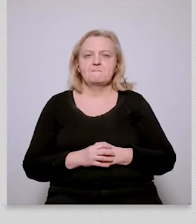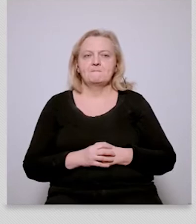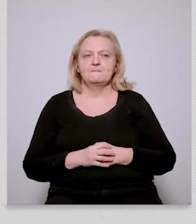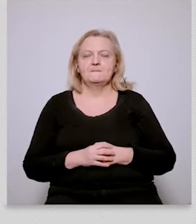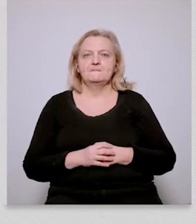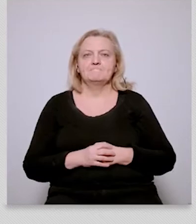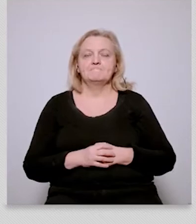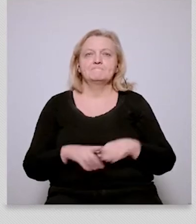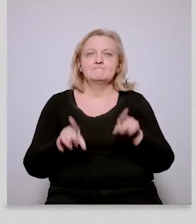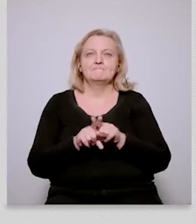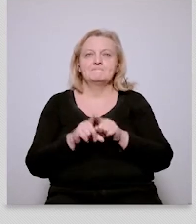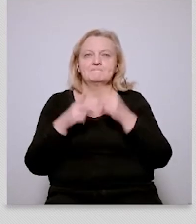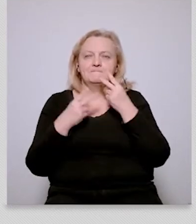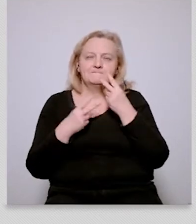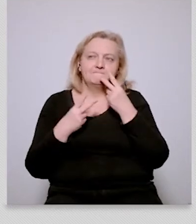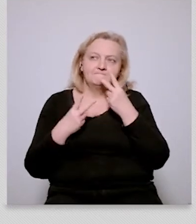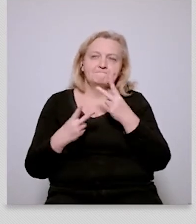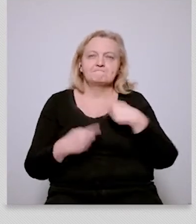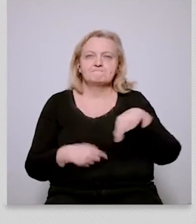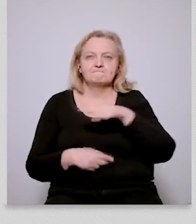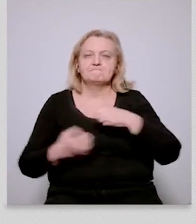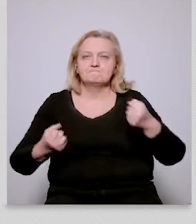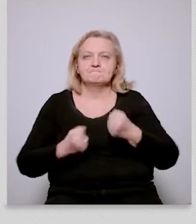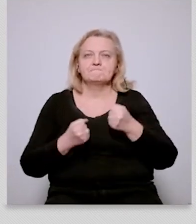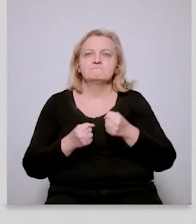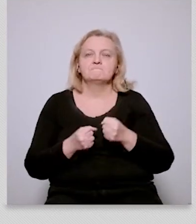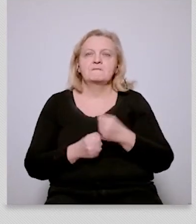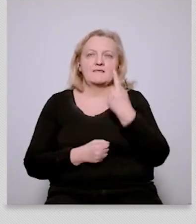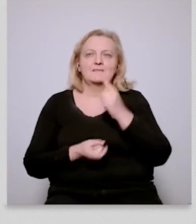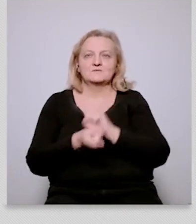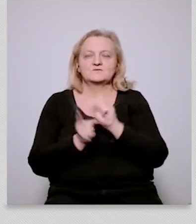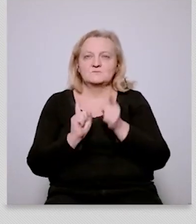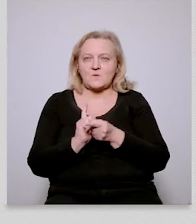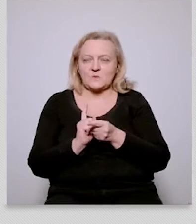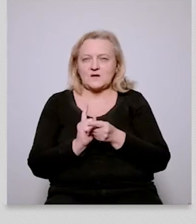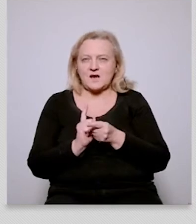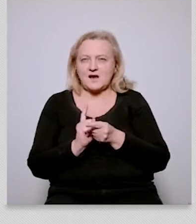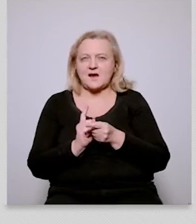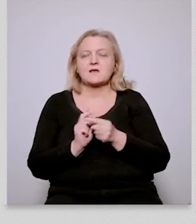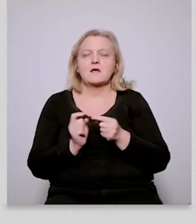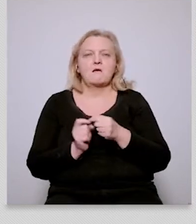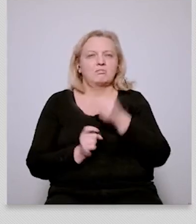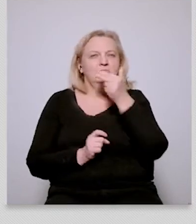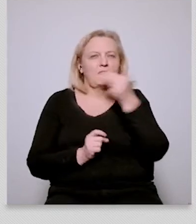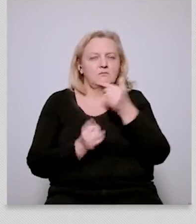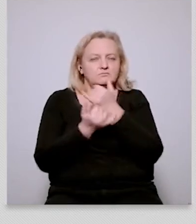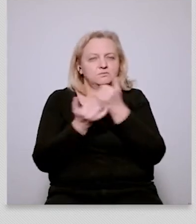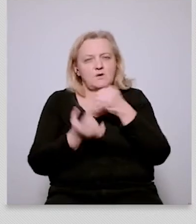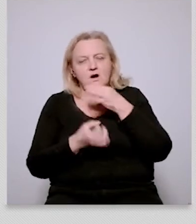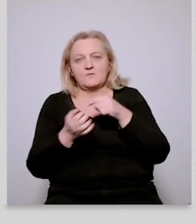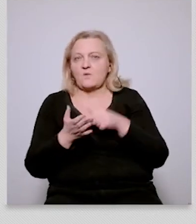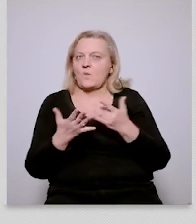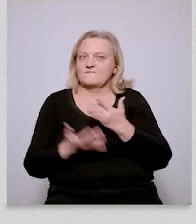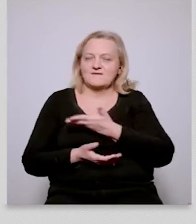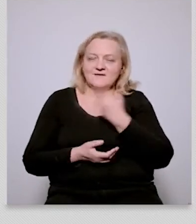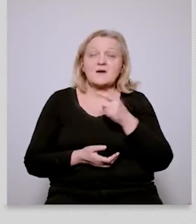i też widzę że staramy się w czasie takiego jednego spotkania bardzo wiele tematów omówić to nie jest łatwe no